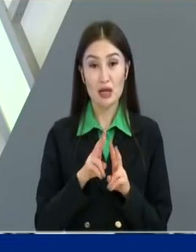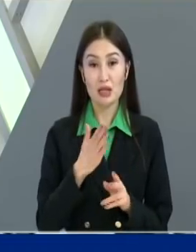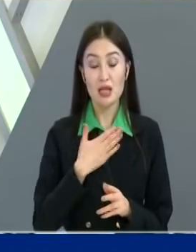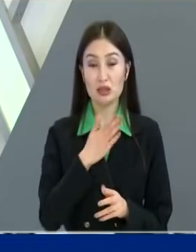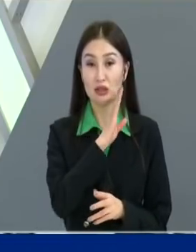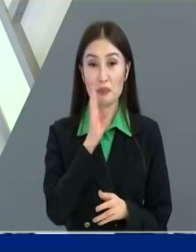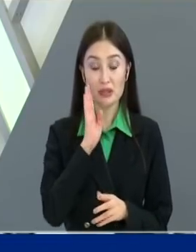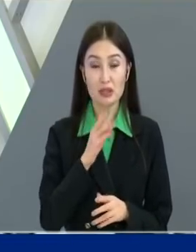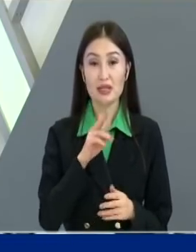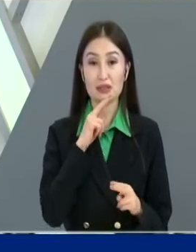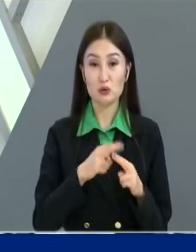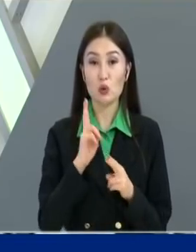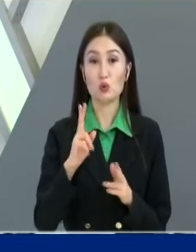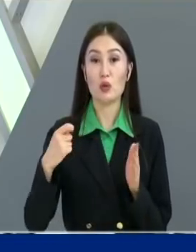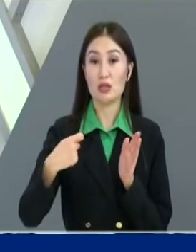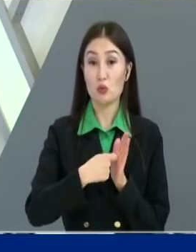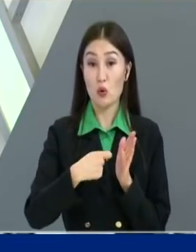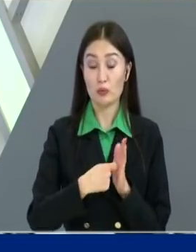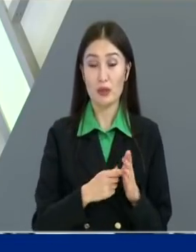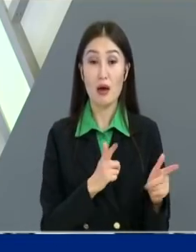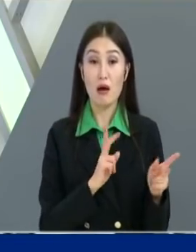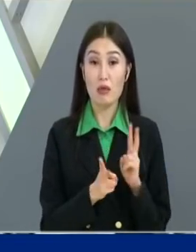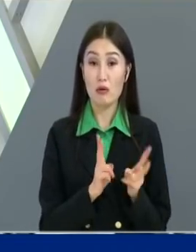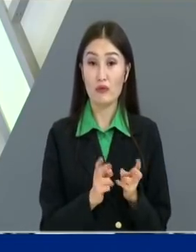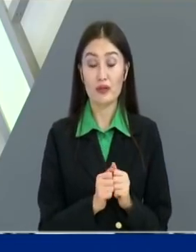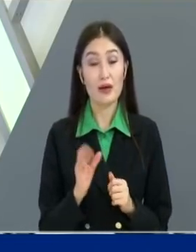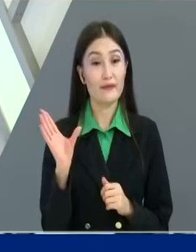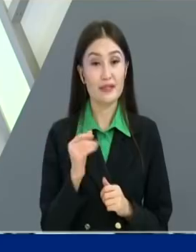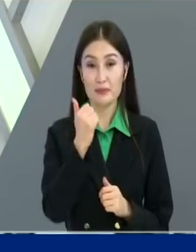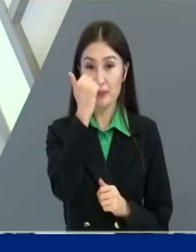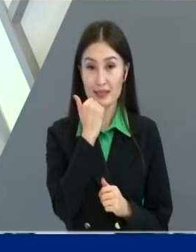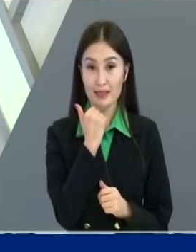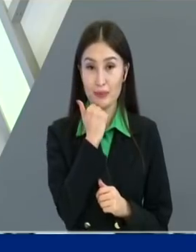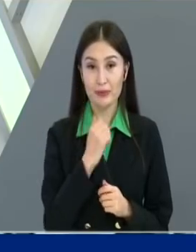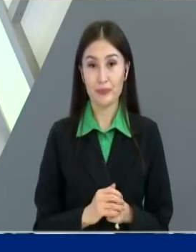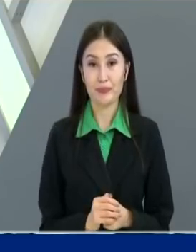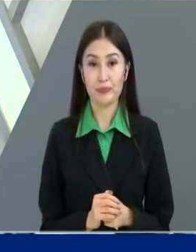матерей, сестер, которые нас кормят, нас готовят. Поэтому всем спасибо. И